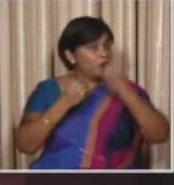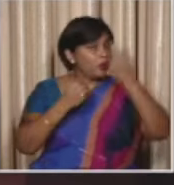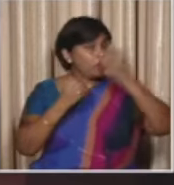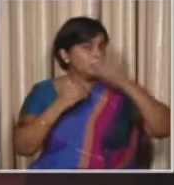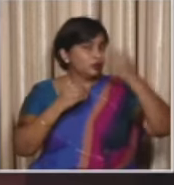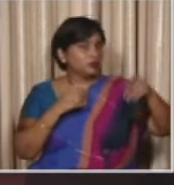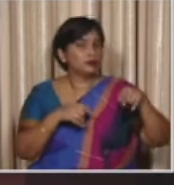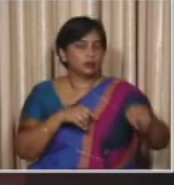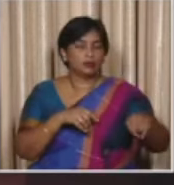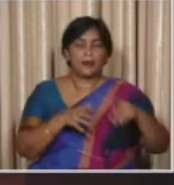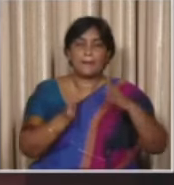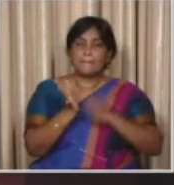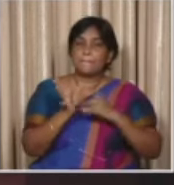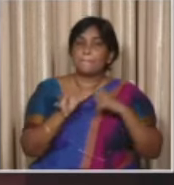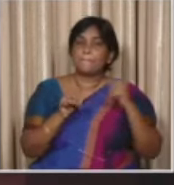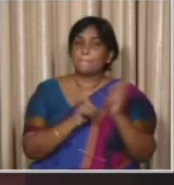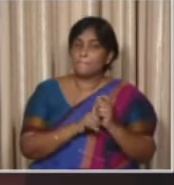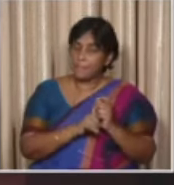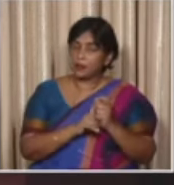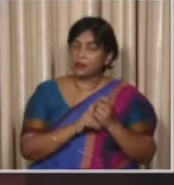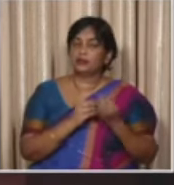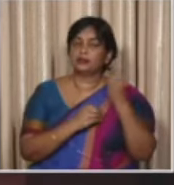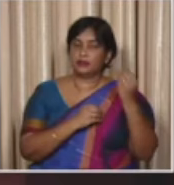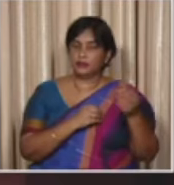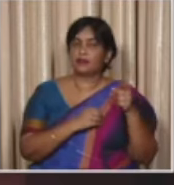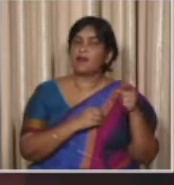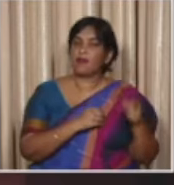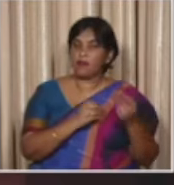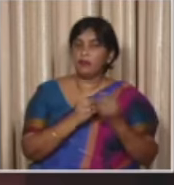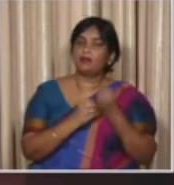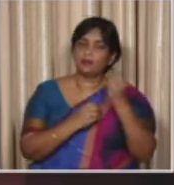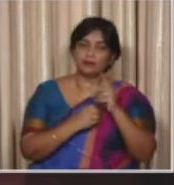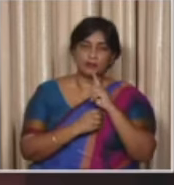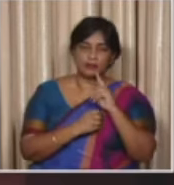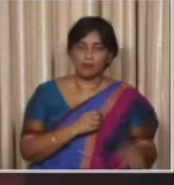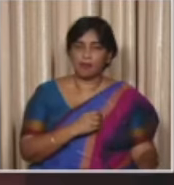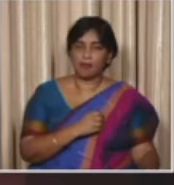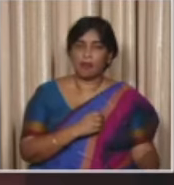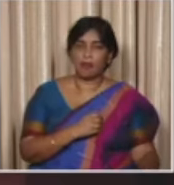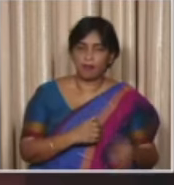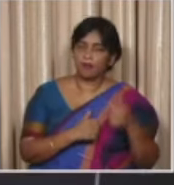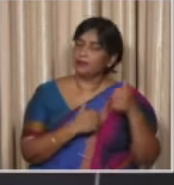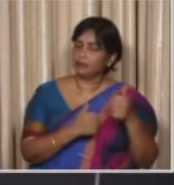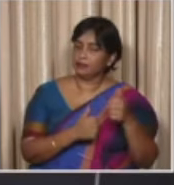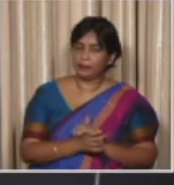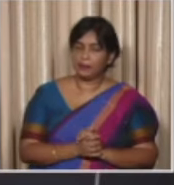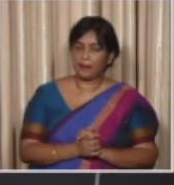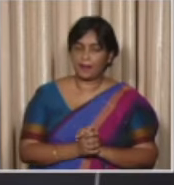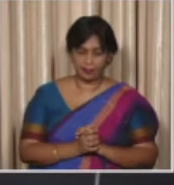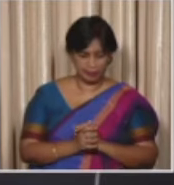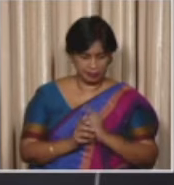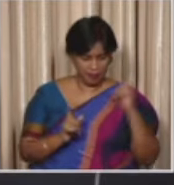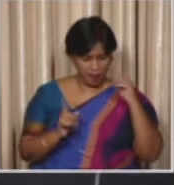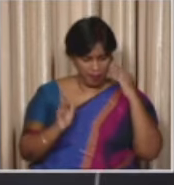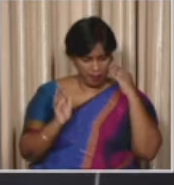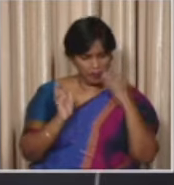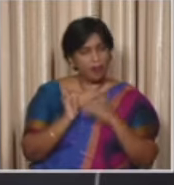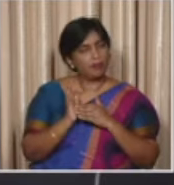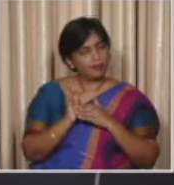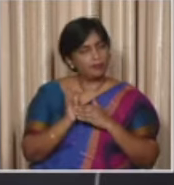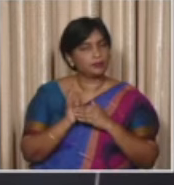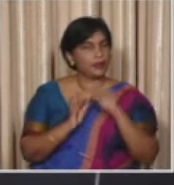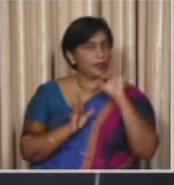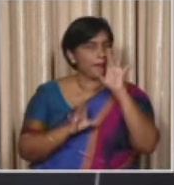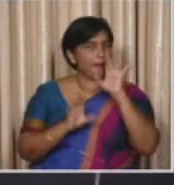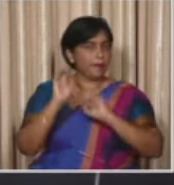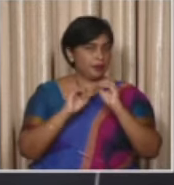කාලවකවානු සහිතව රෝඩ් මැප් එකක් මාර්ග සිතියමක් අවශ්‍යයි. ඒක ලබා දෙන්නේ කියලා මම ඔබතුමා ඉල්ලීමක් කරයි. එතකොට ඒ පළවෙනි කාරණේ 115 ගැප්